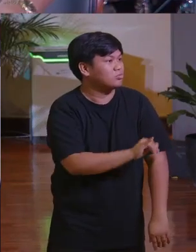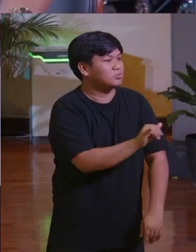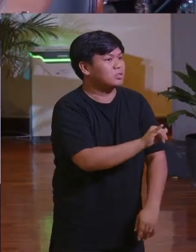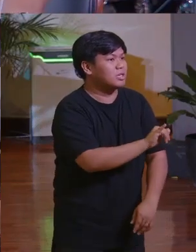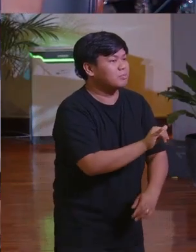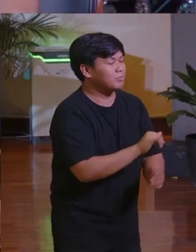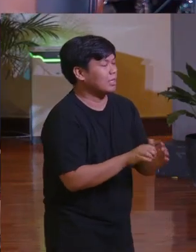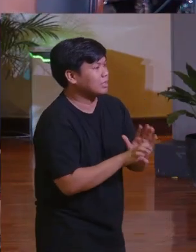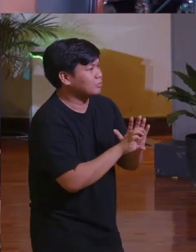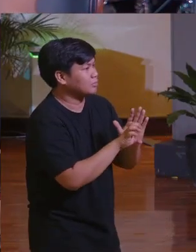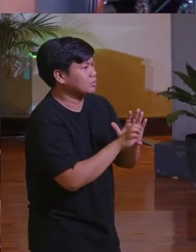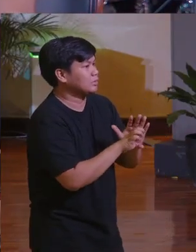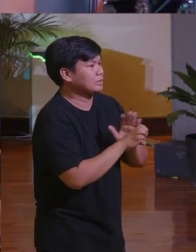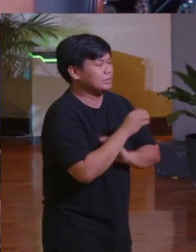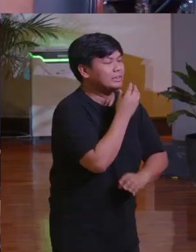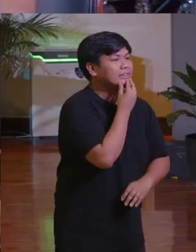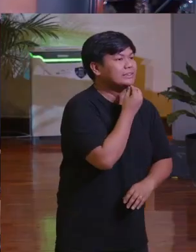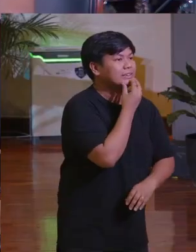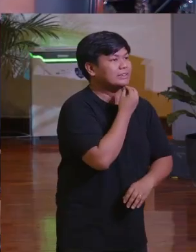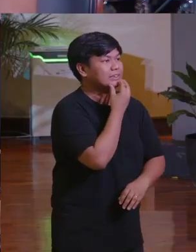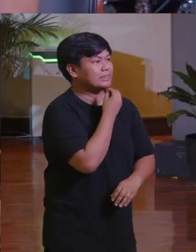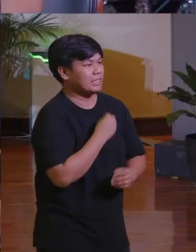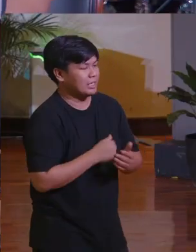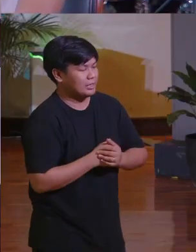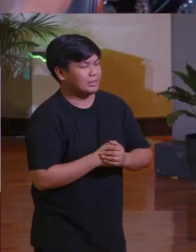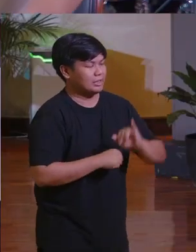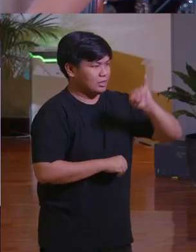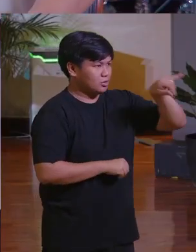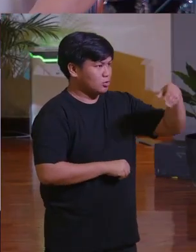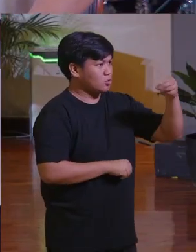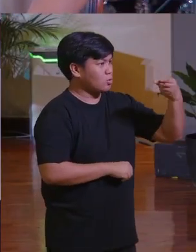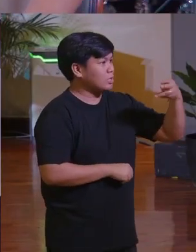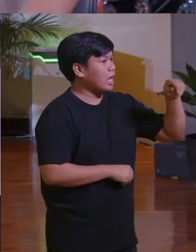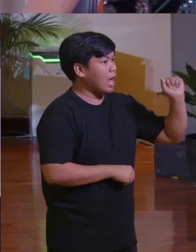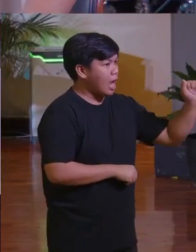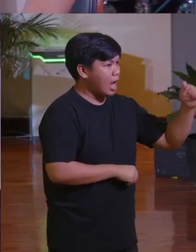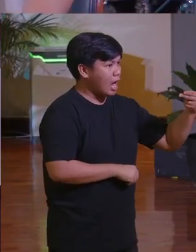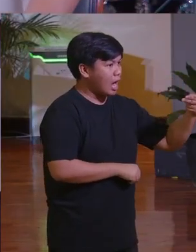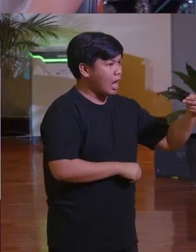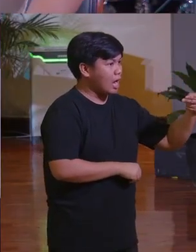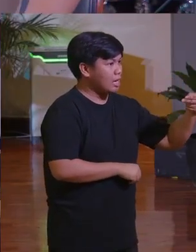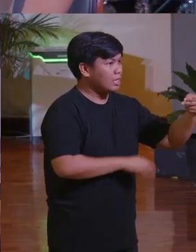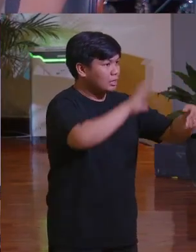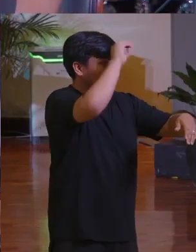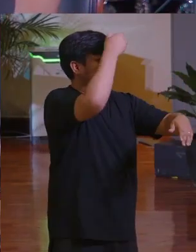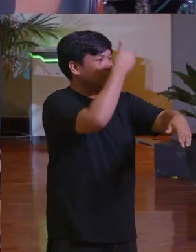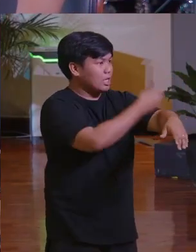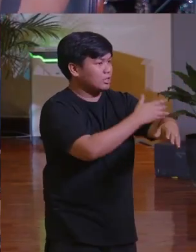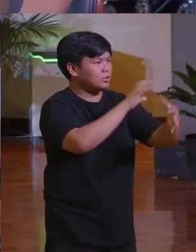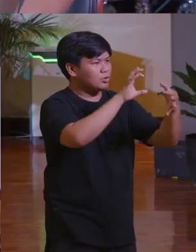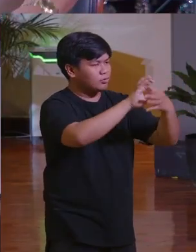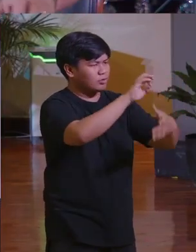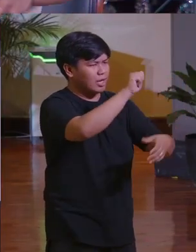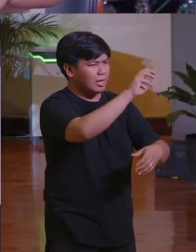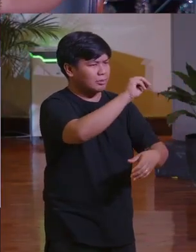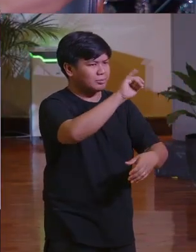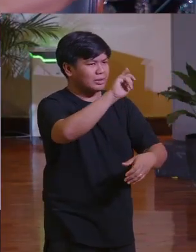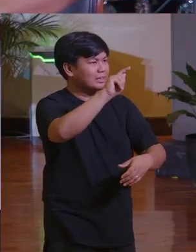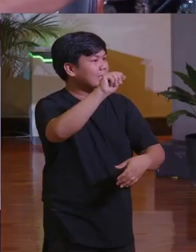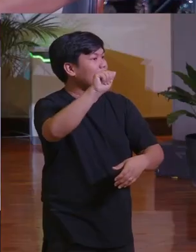Or kung siya ay Jewish, Bar Amittai. son of Amittai. No?